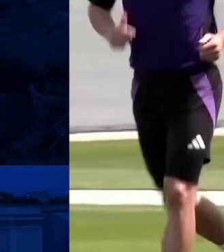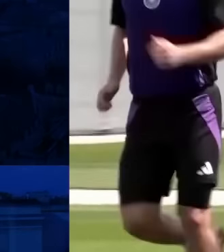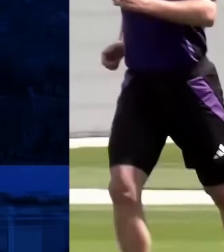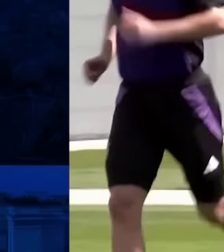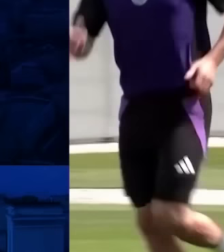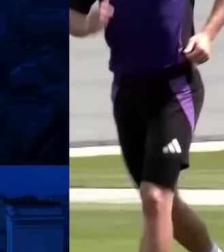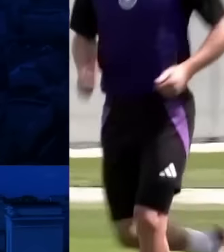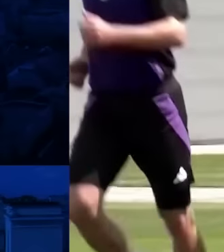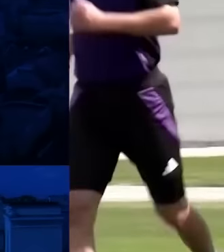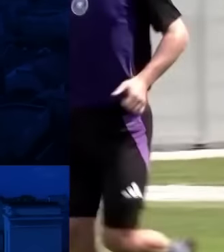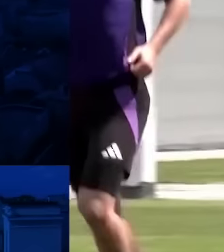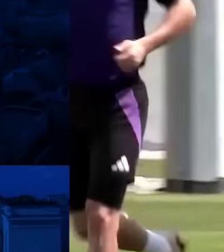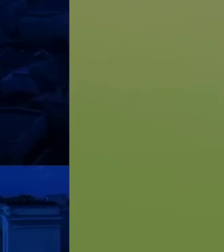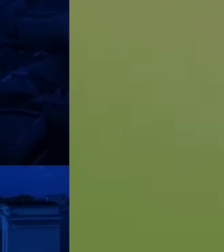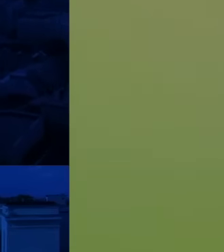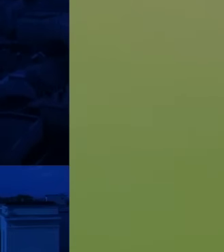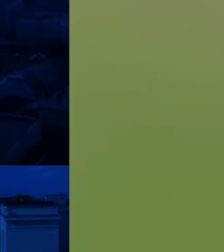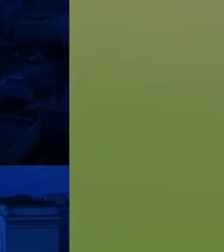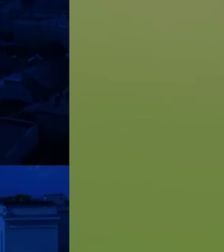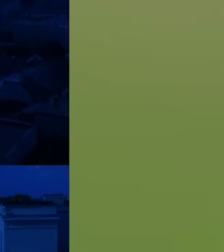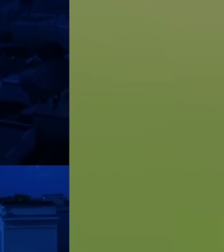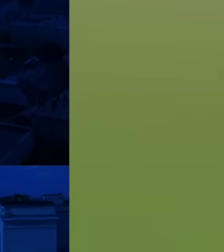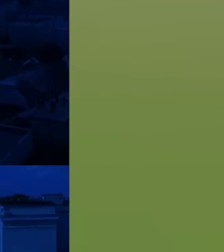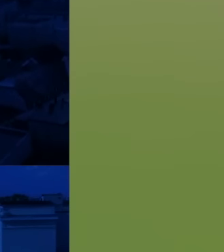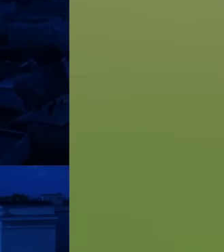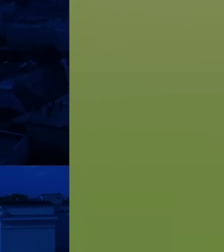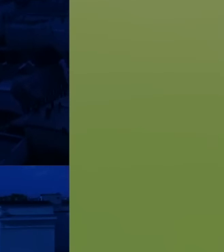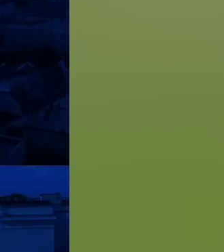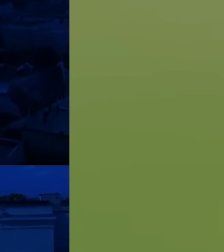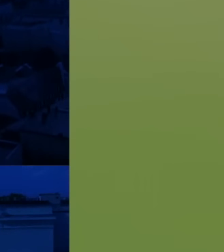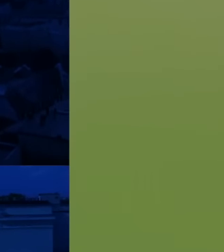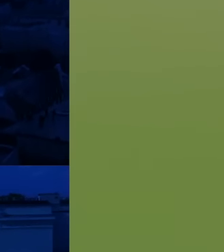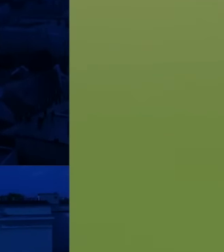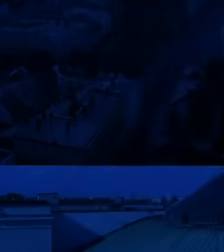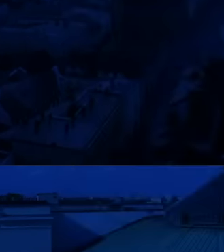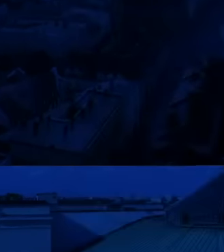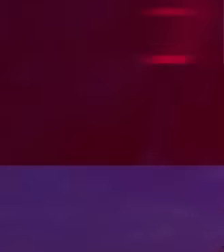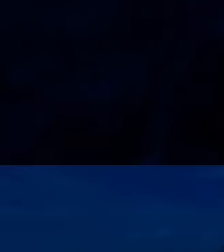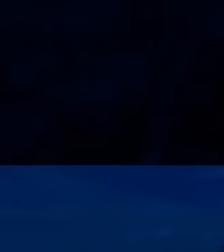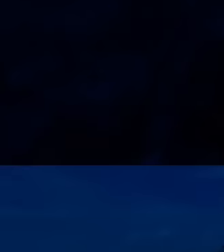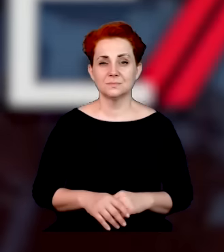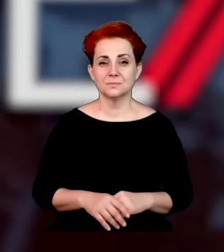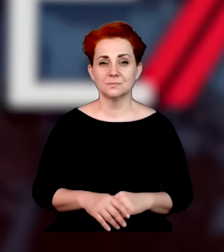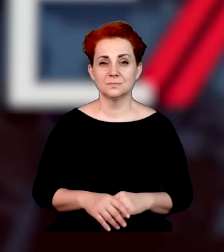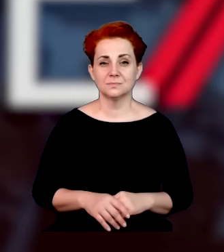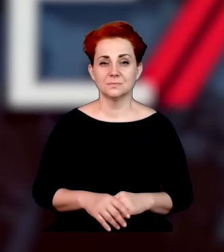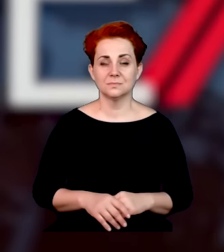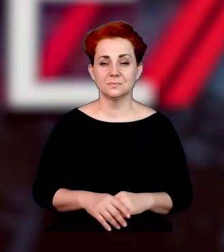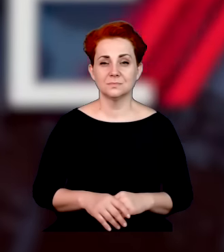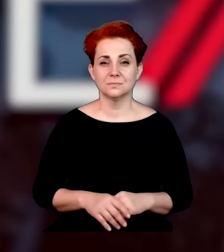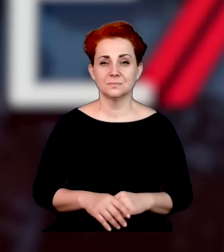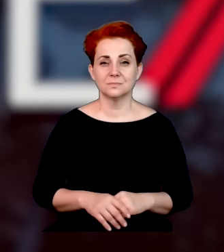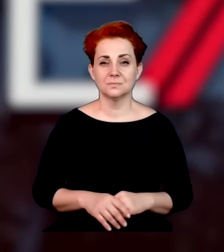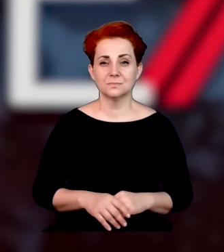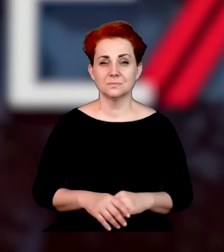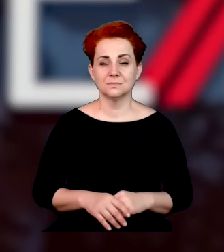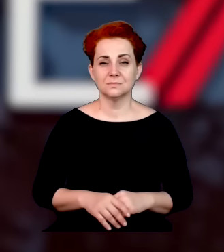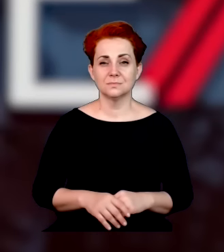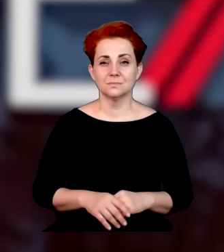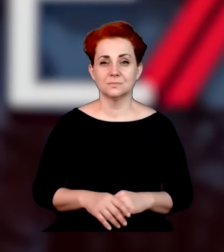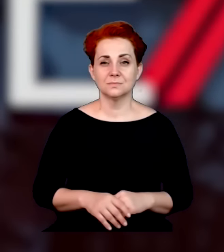już po swoich pierwszych zaciętych meczach. Reprezentacja Polski trenuje przed piątkowym spotkaniem z Austrią. To wprawdzie nie